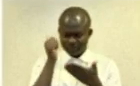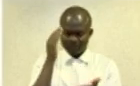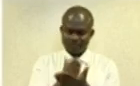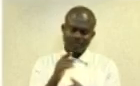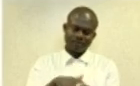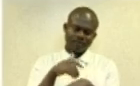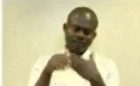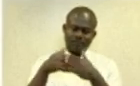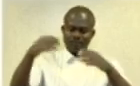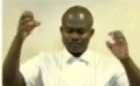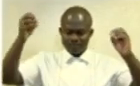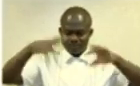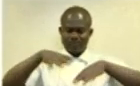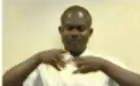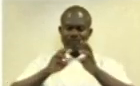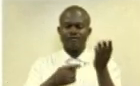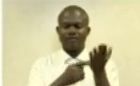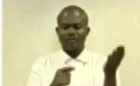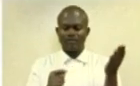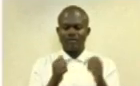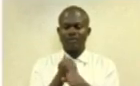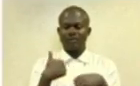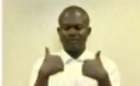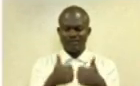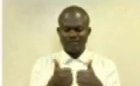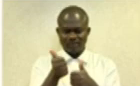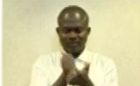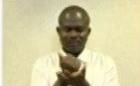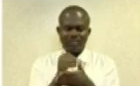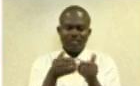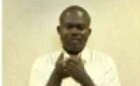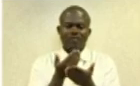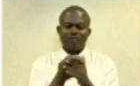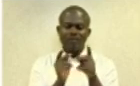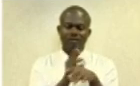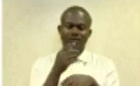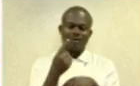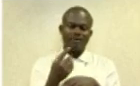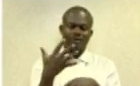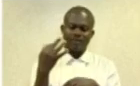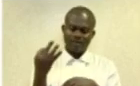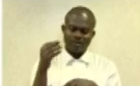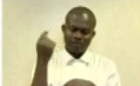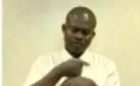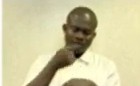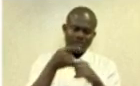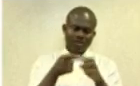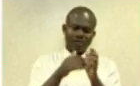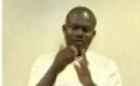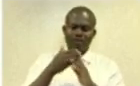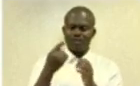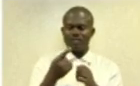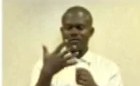guhagarikwa igihe bizagaragara ko uburyo bw'ikoranabuhanga bugena neza iki cyangombwa gisabwa n'abantu 253 ku munsi ariko hagati